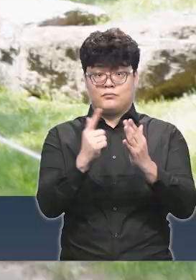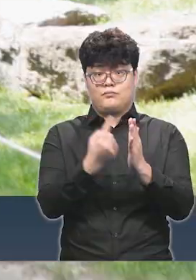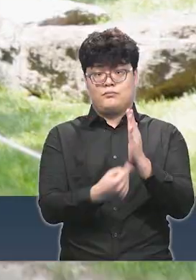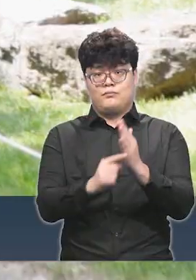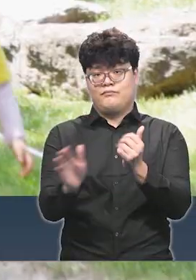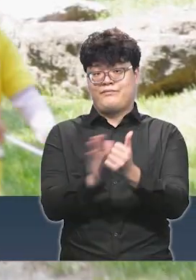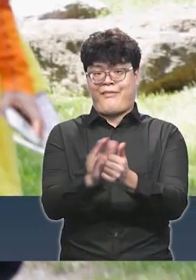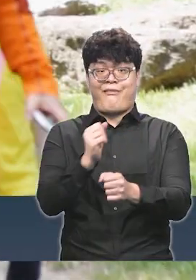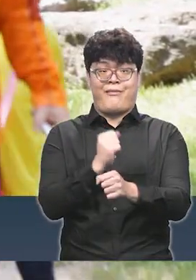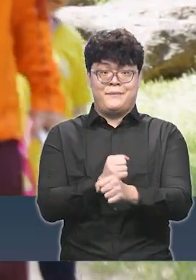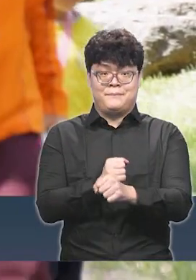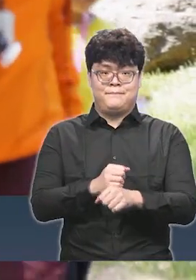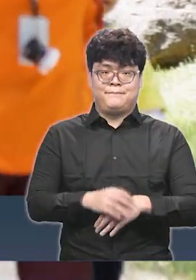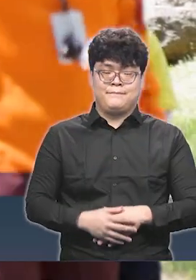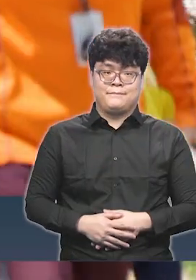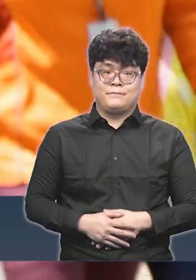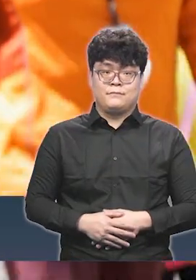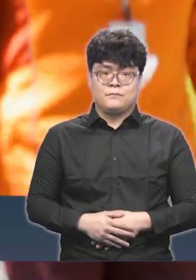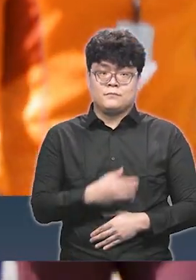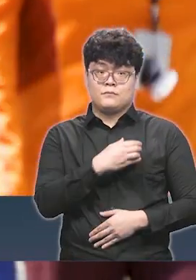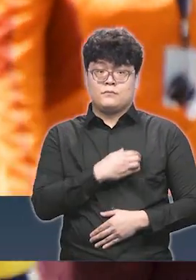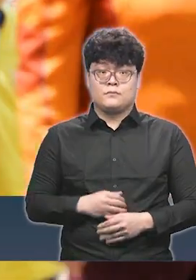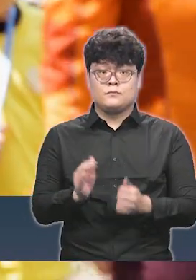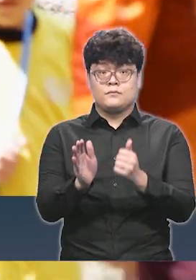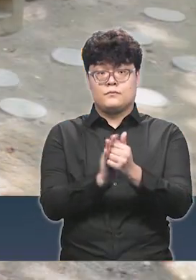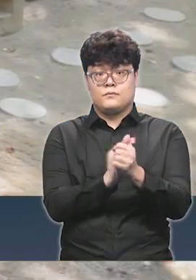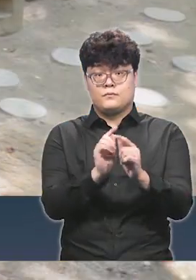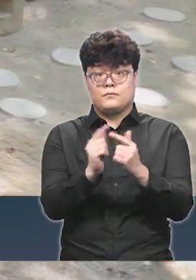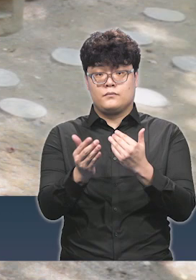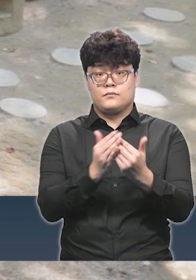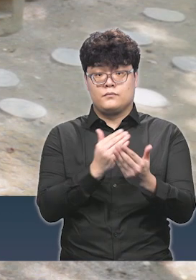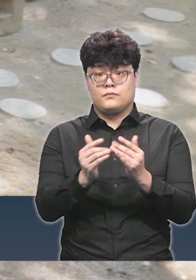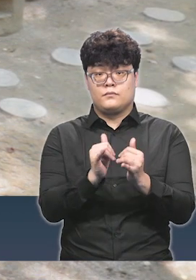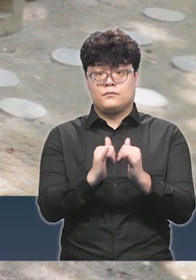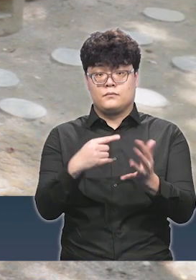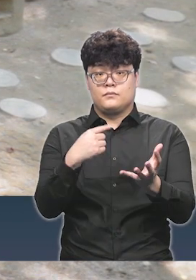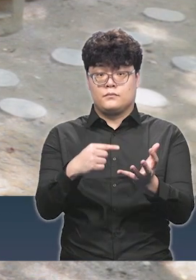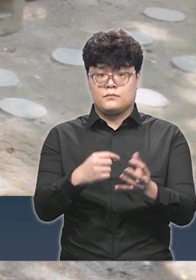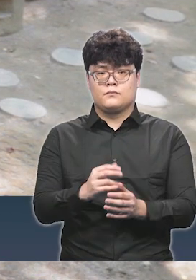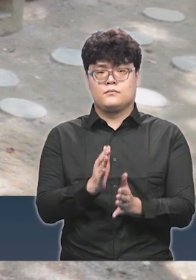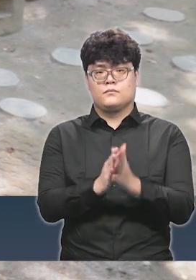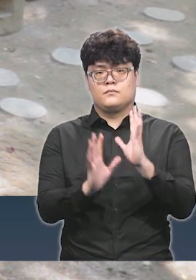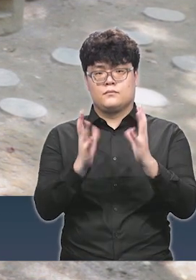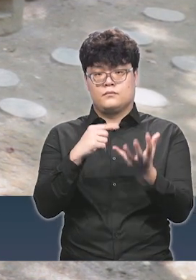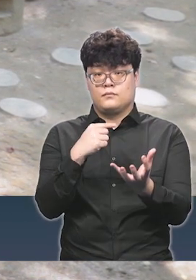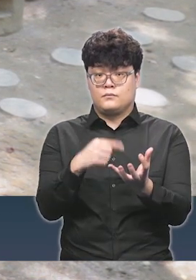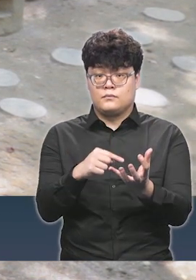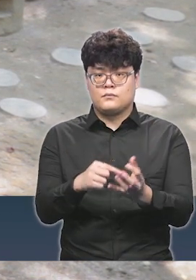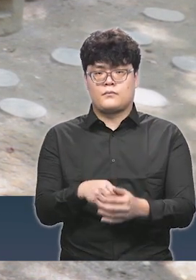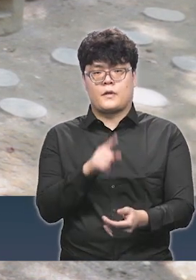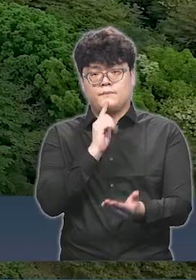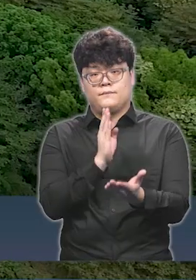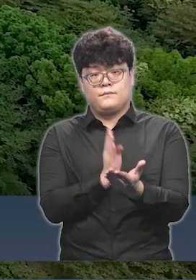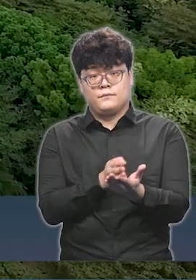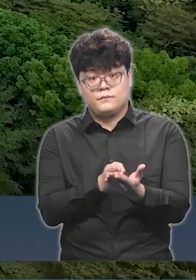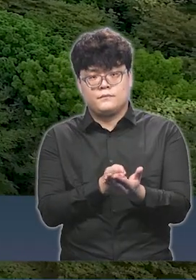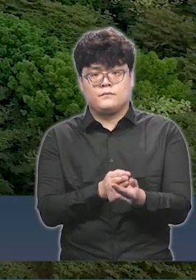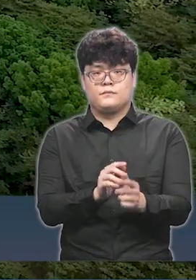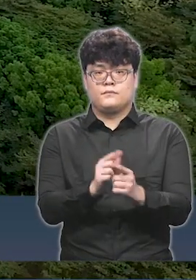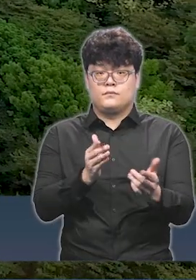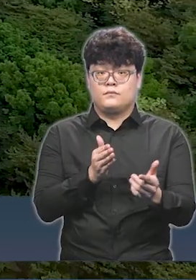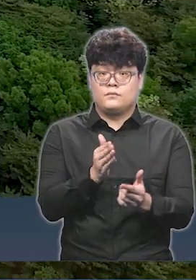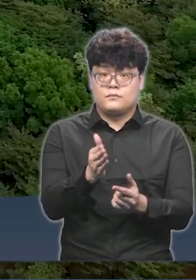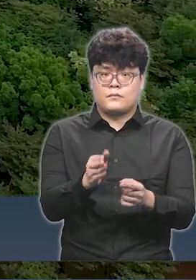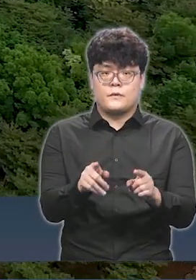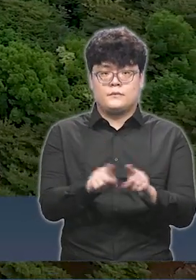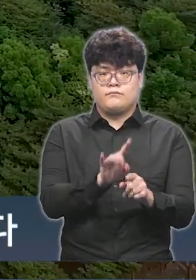제공합니다 군은 산림치유 지도사 유아숲 지도사 숲해설가 등 산림복지 전문가를 배치하고